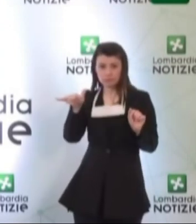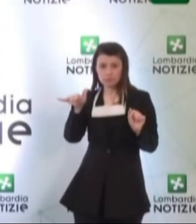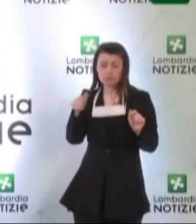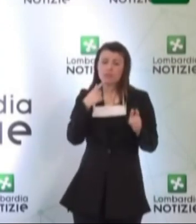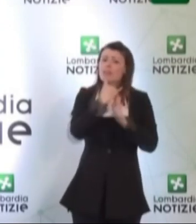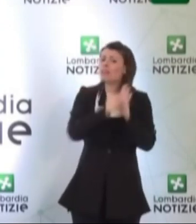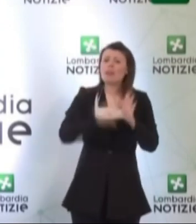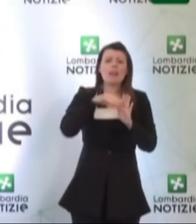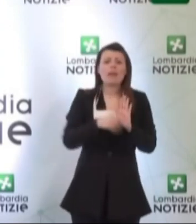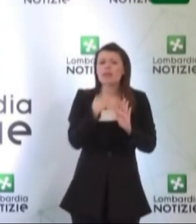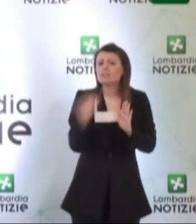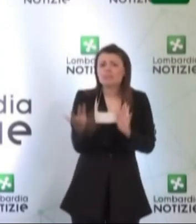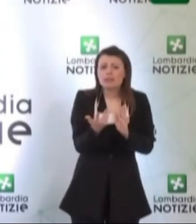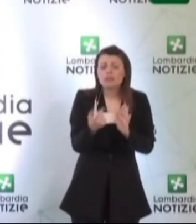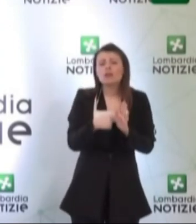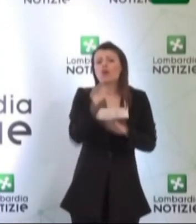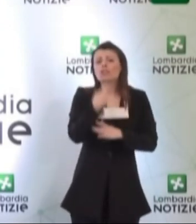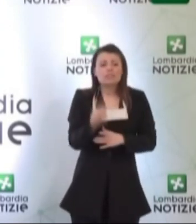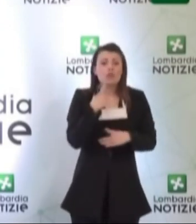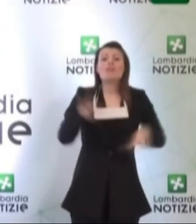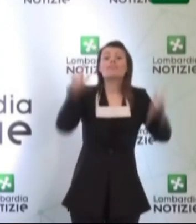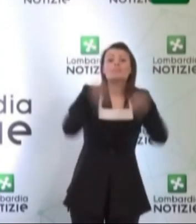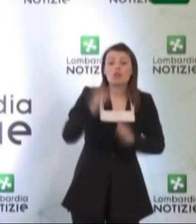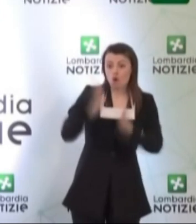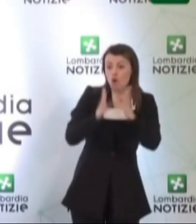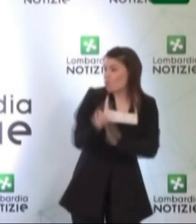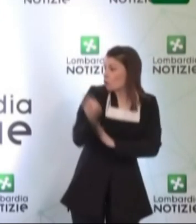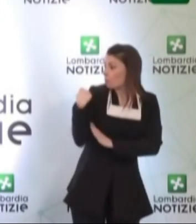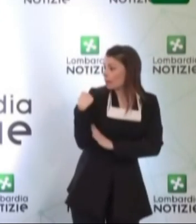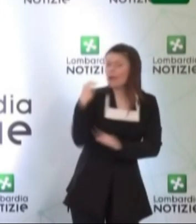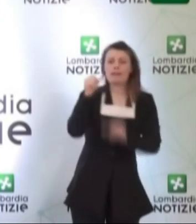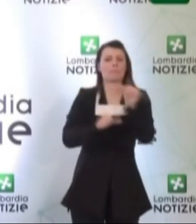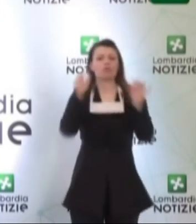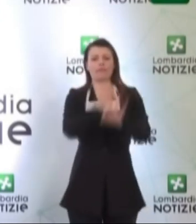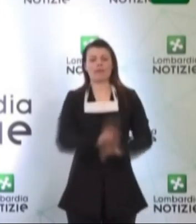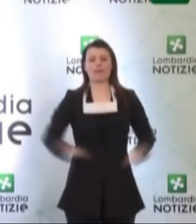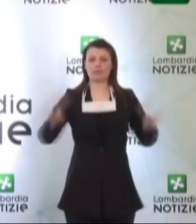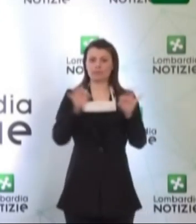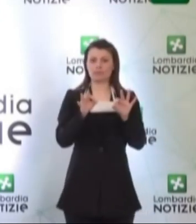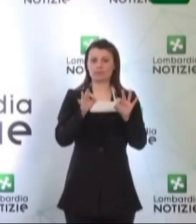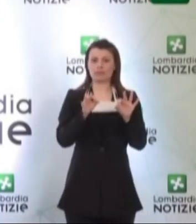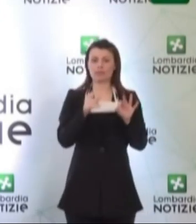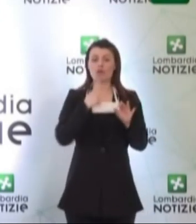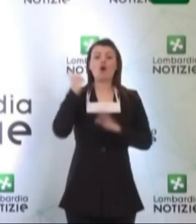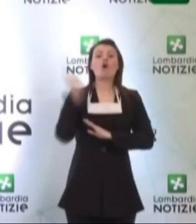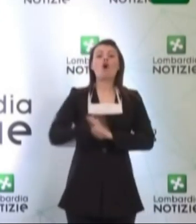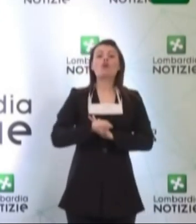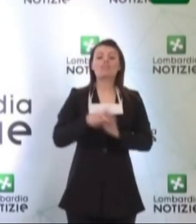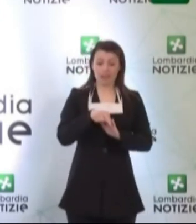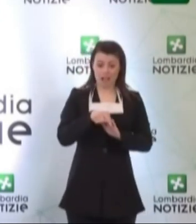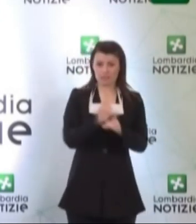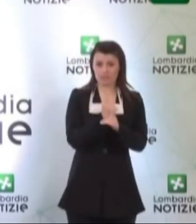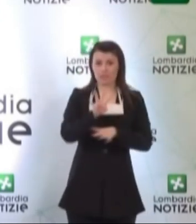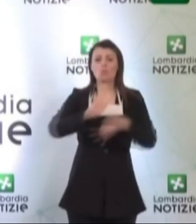dico e ribadisco che non è cambiato niente rispetto a prima, che il contenuto dell'ordinanza che scadrà il